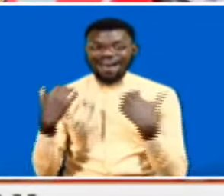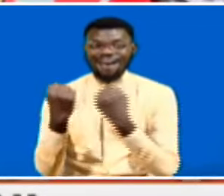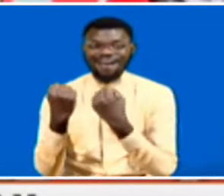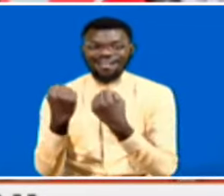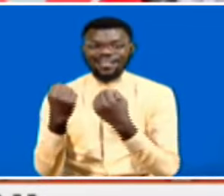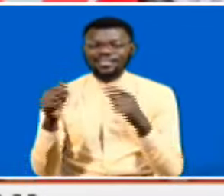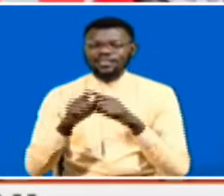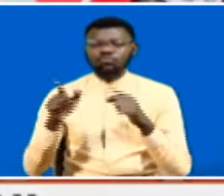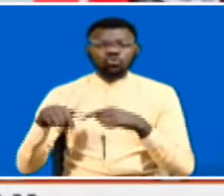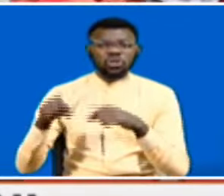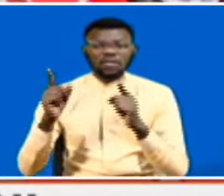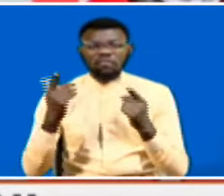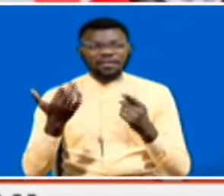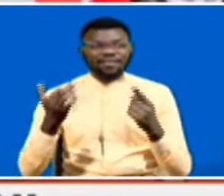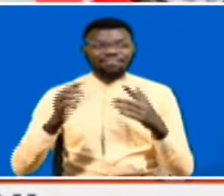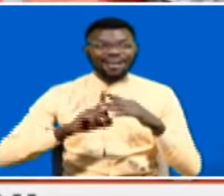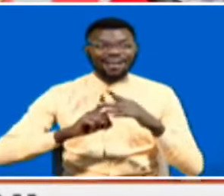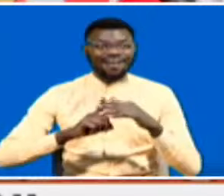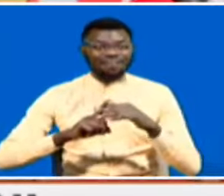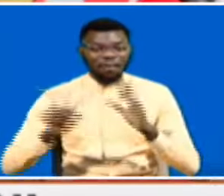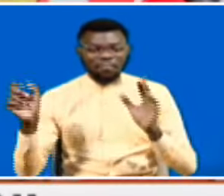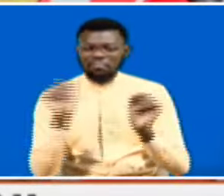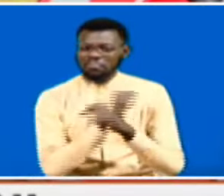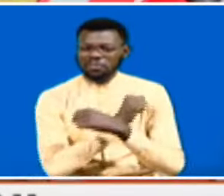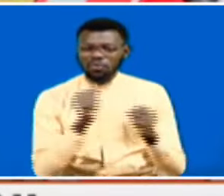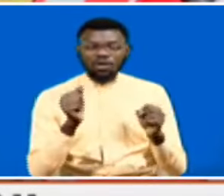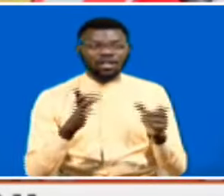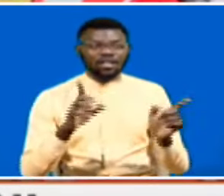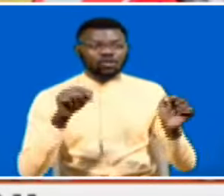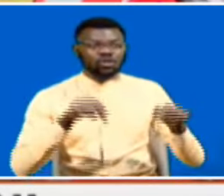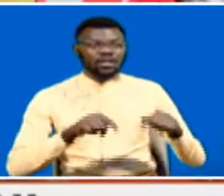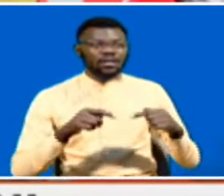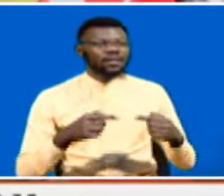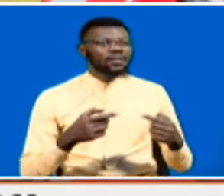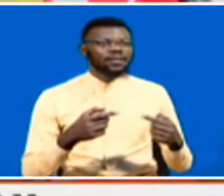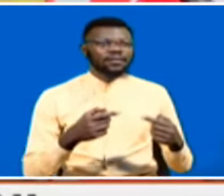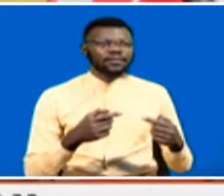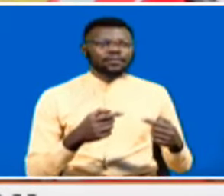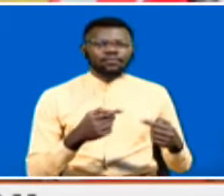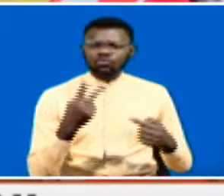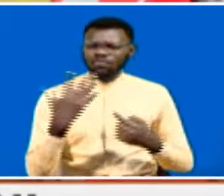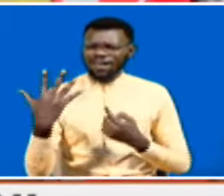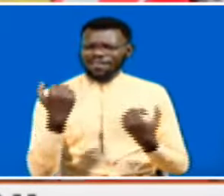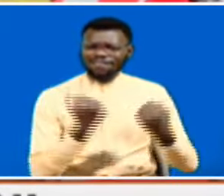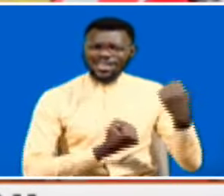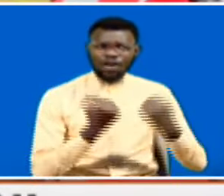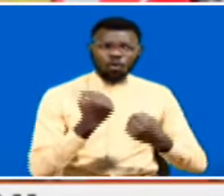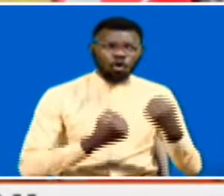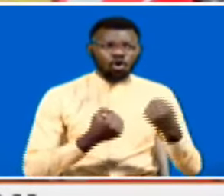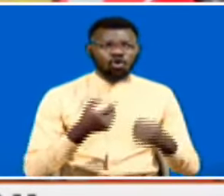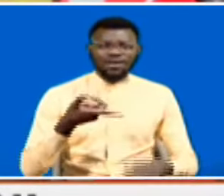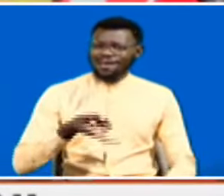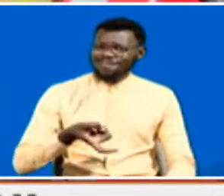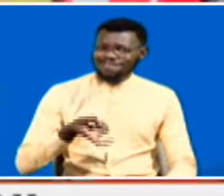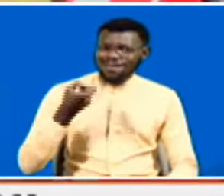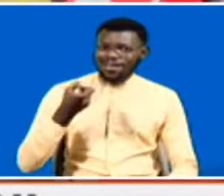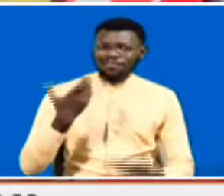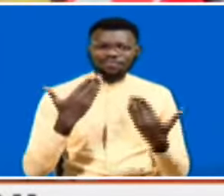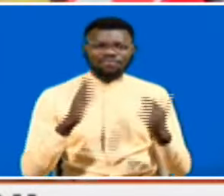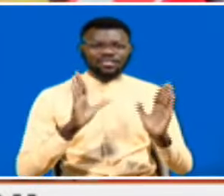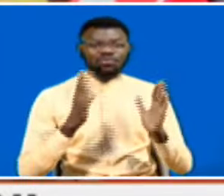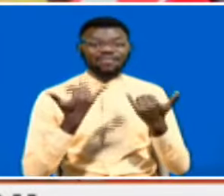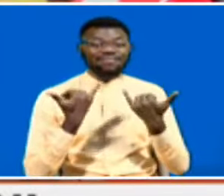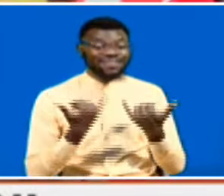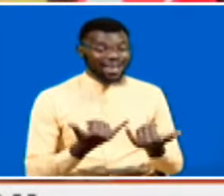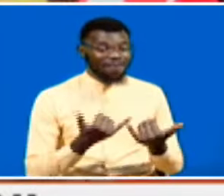hautaruka. Kama leo wale ambao wameshikwa, yale magari 25 tumeshika, hatua kali inachukuliwa kinyume na